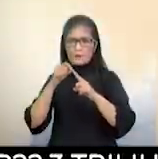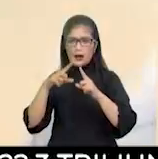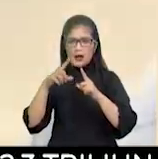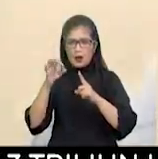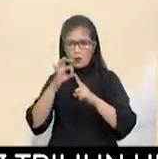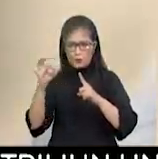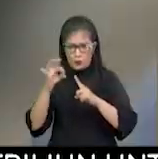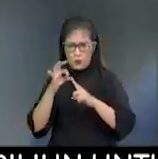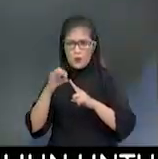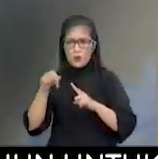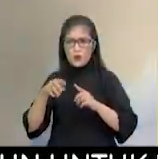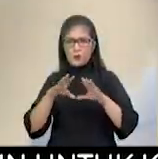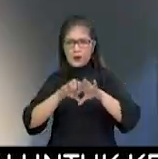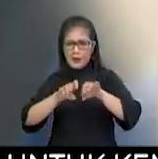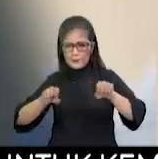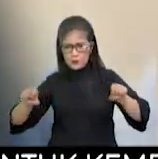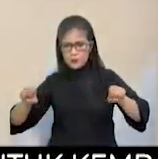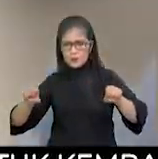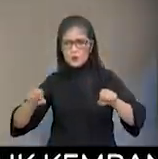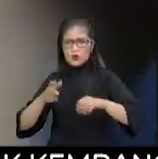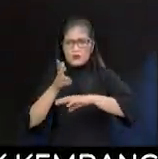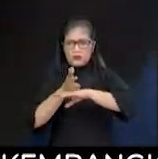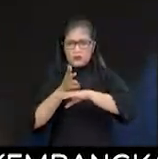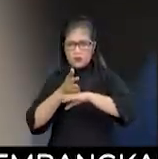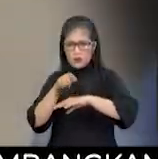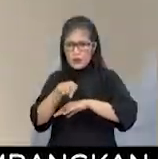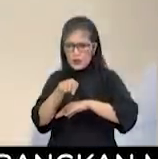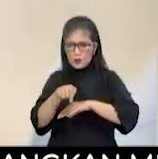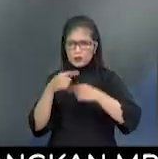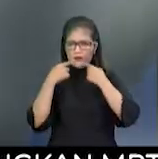ini pun viral, beredar di media sosial dan mengundang kecaman warga.